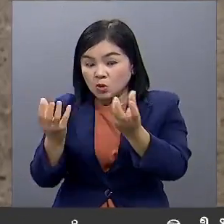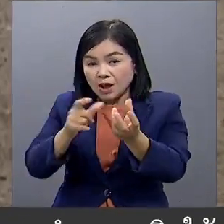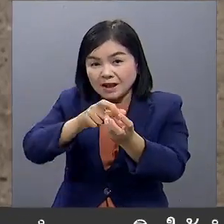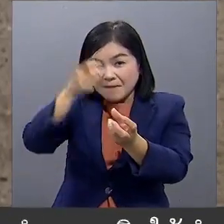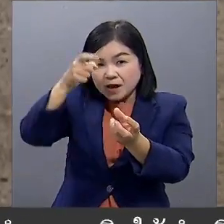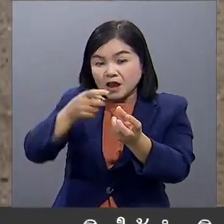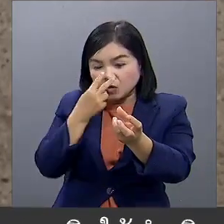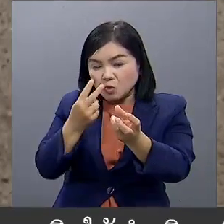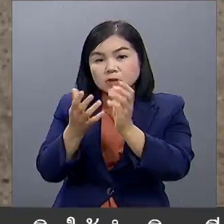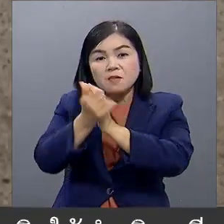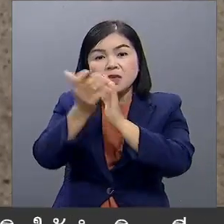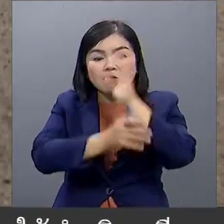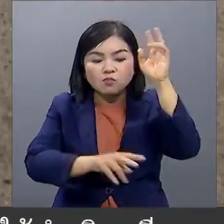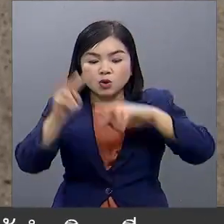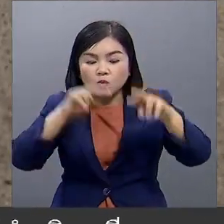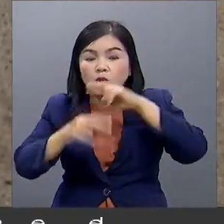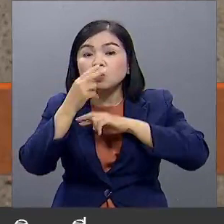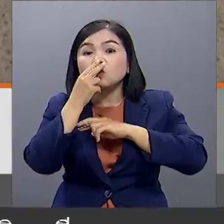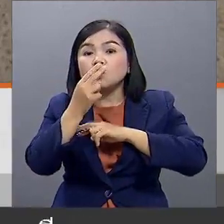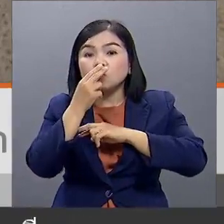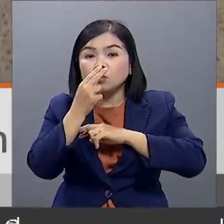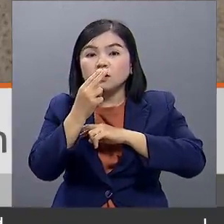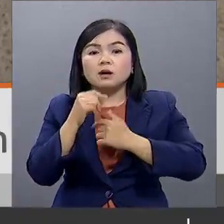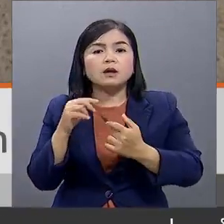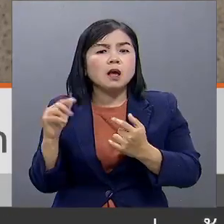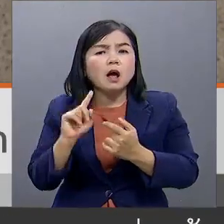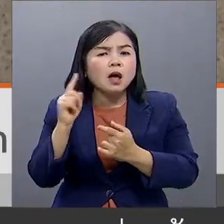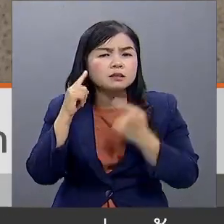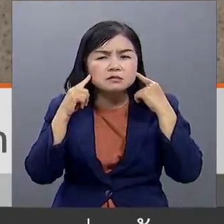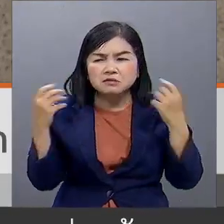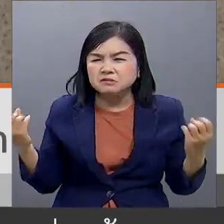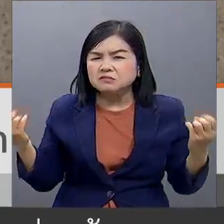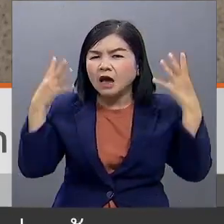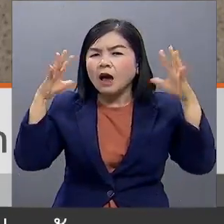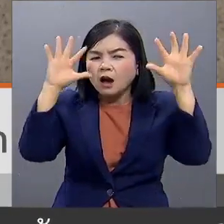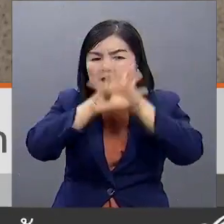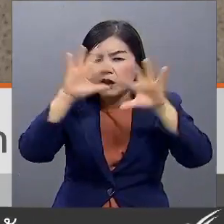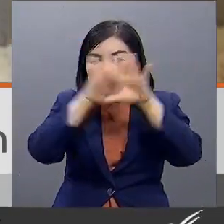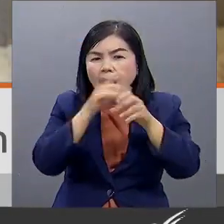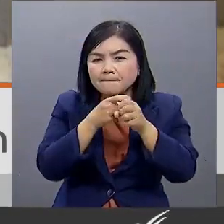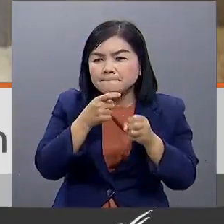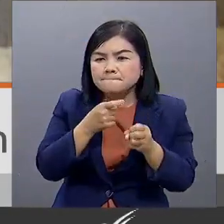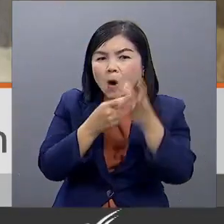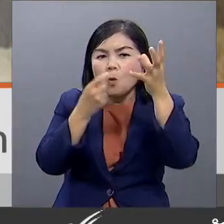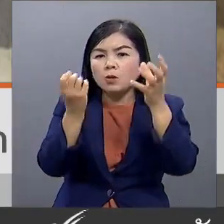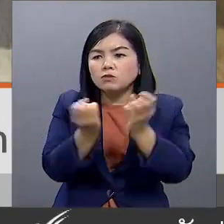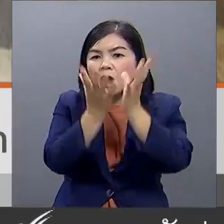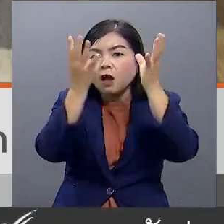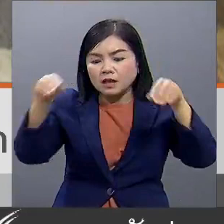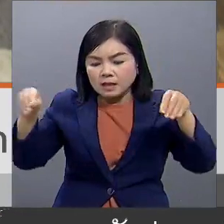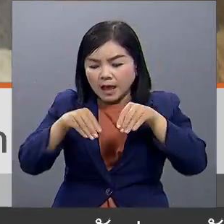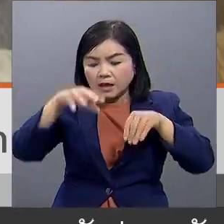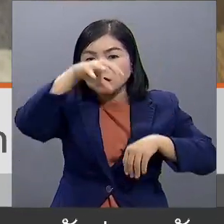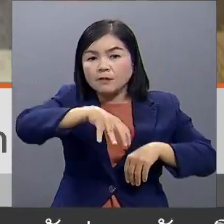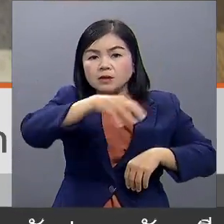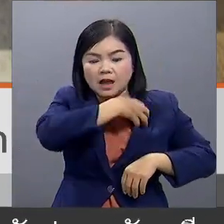ไปตรวจสอบพื้นที่นะครับหลังจากเกิดเหตุเสียงดังคล้ายกับกระเบิดใกล้กับสถานทูตเวียนมาซึ่งเกิดขึ้น